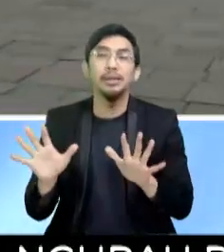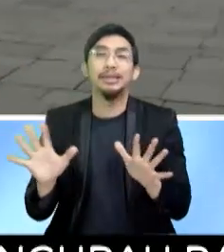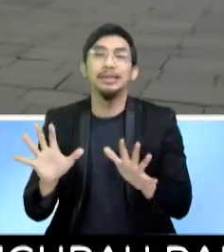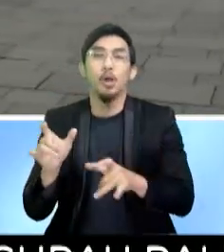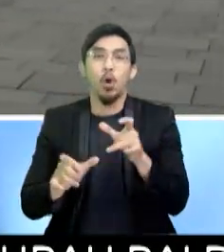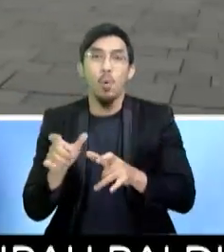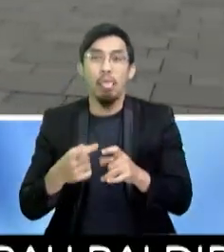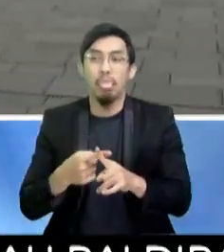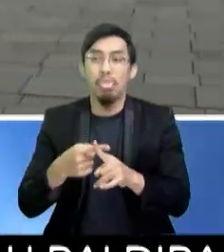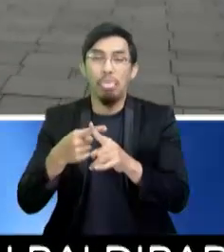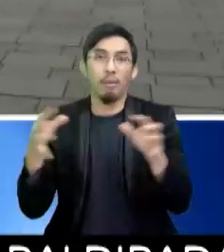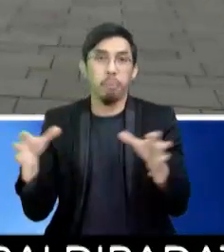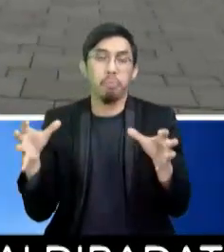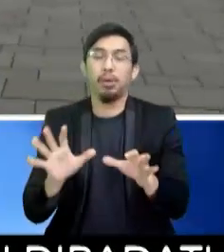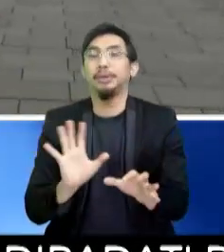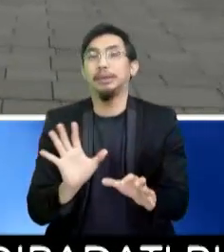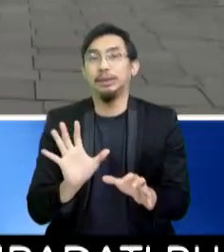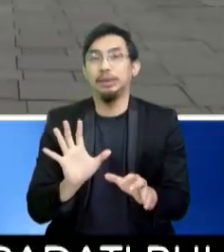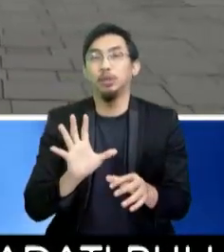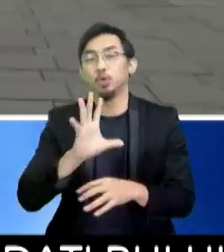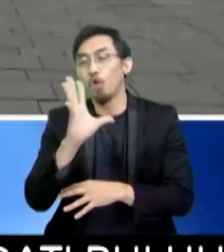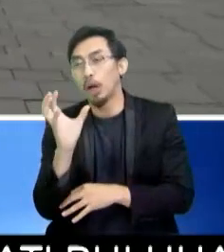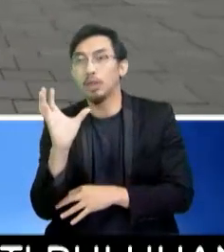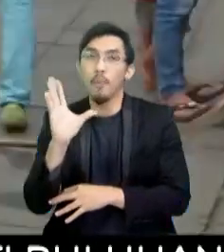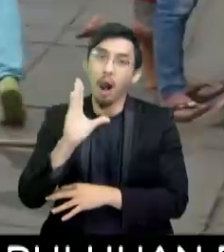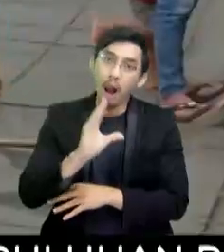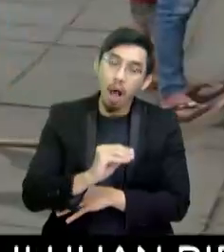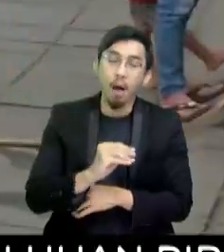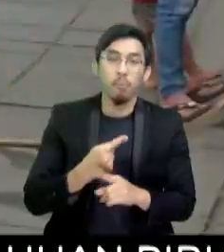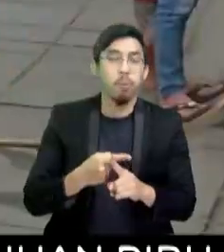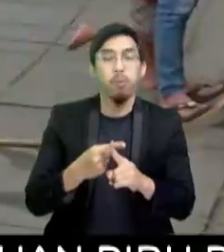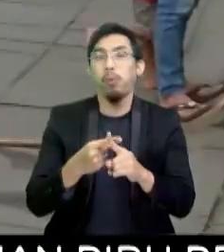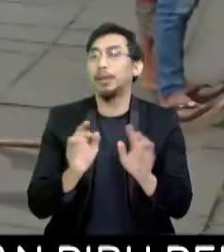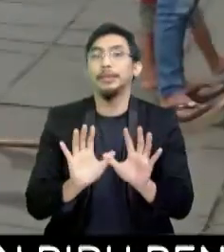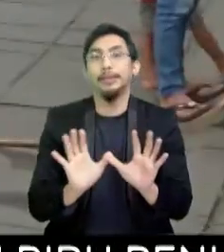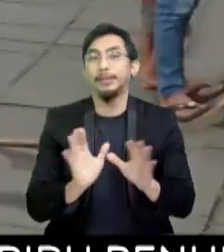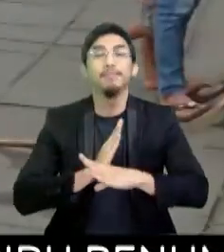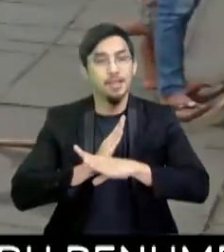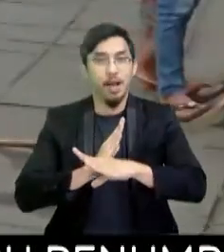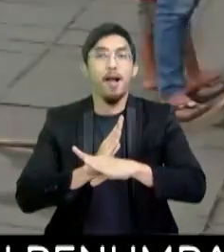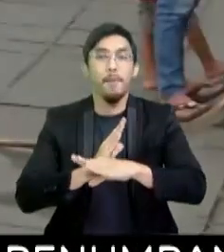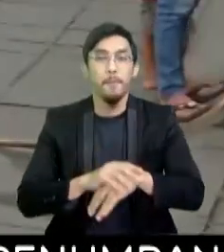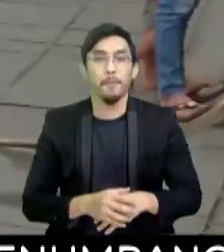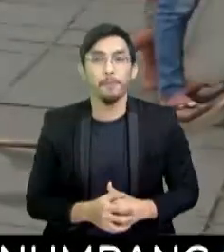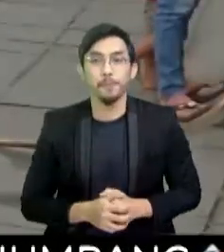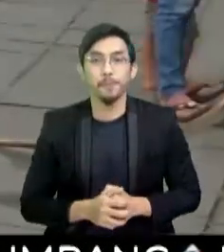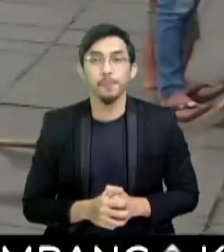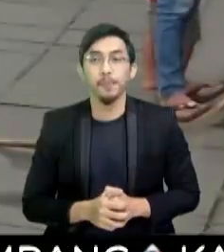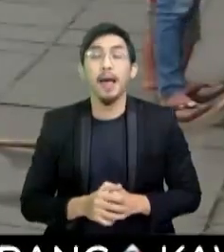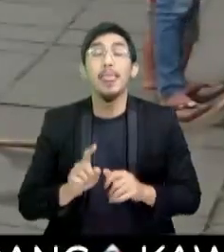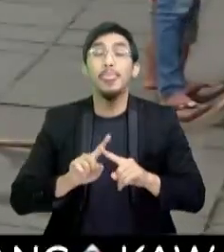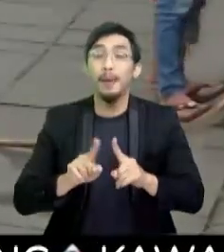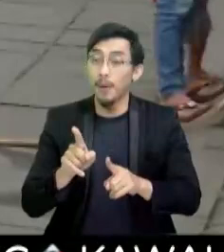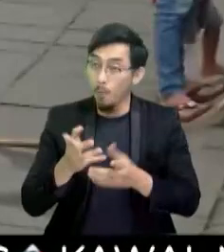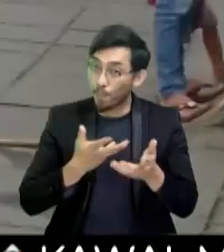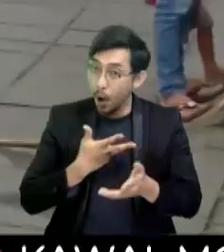pada sore atau malam hari. Namun pengunjung atau wisatawan masih bisa mengunjungi sejumlah tempat seperti